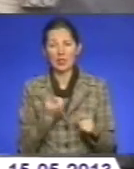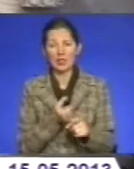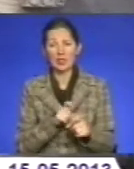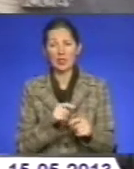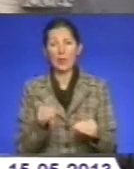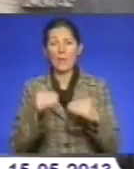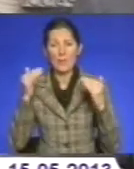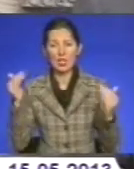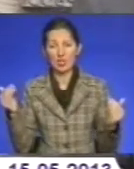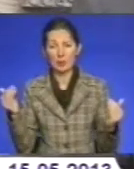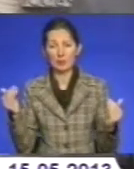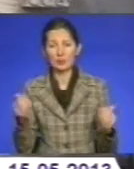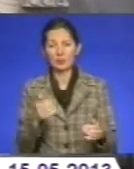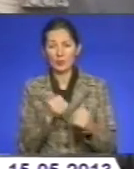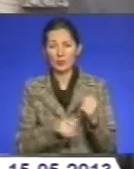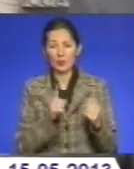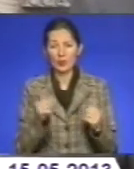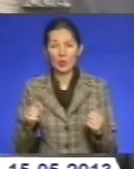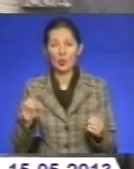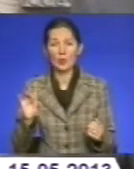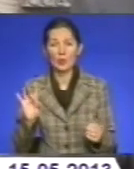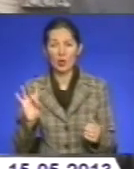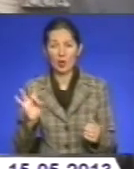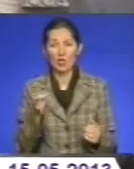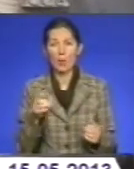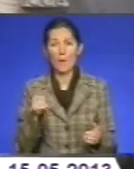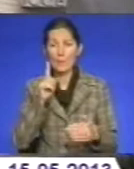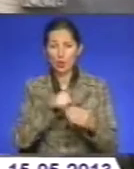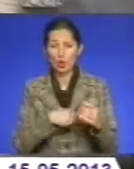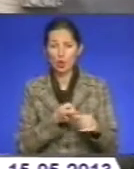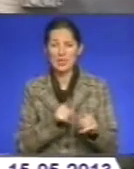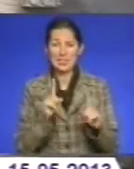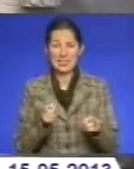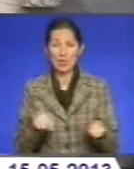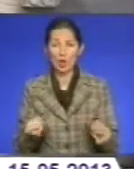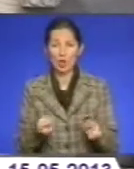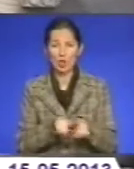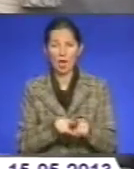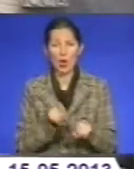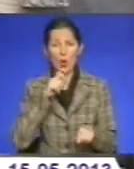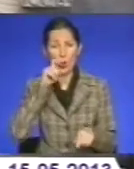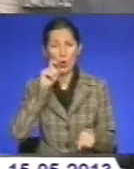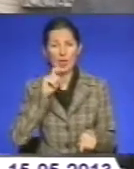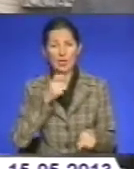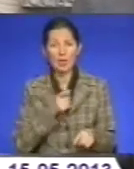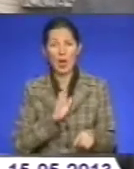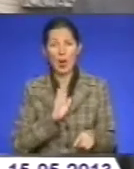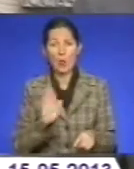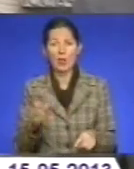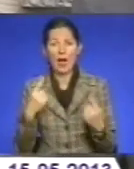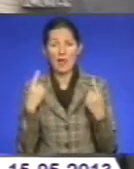більша. І ми з кожним разом переконуємося, що це дійсно так. Україна – це був